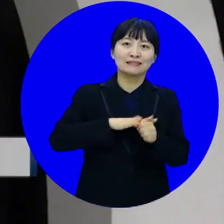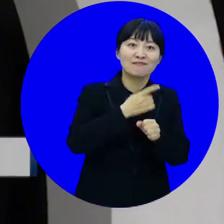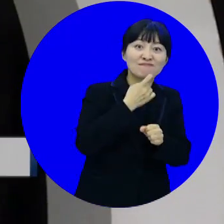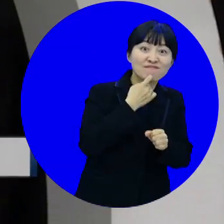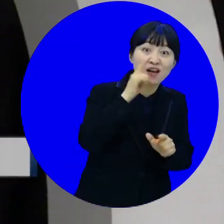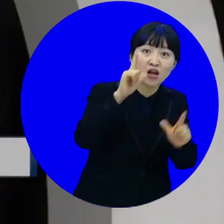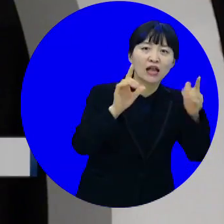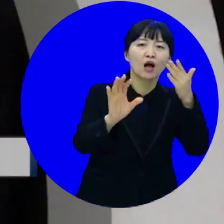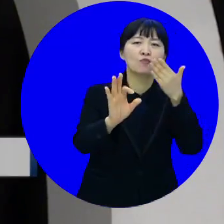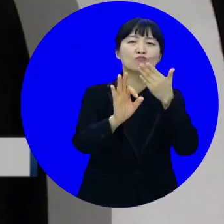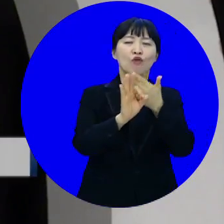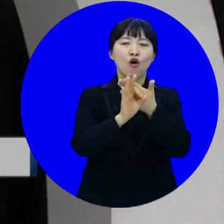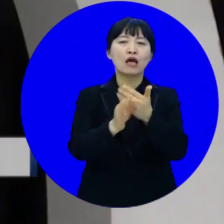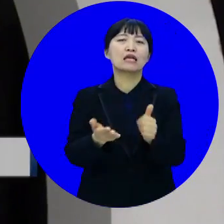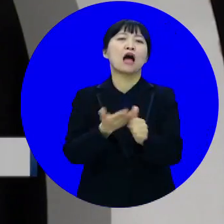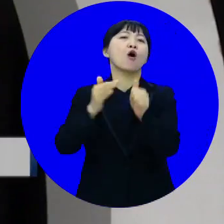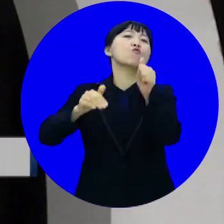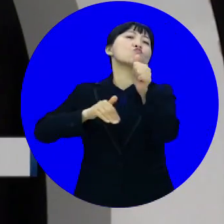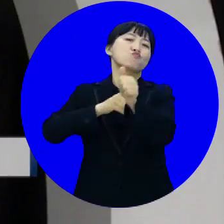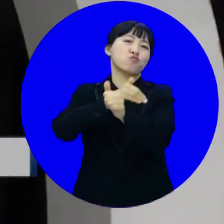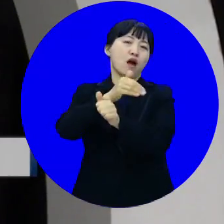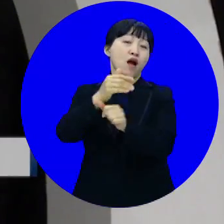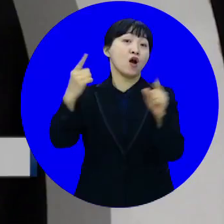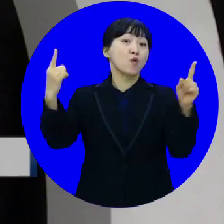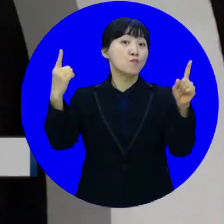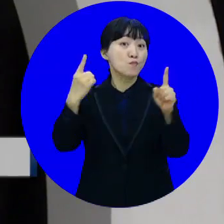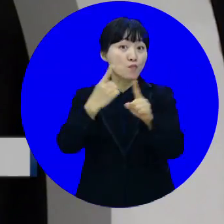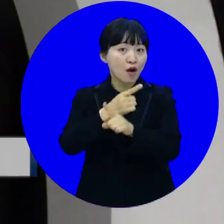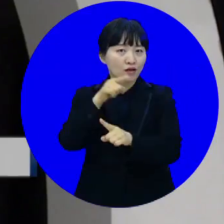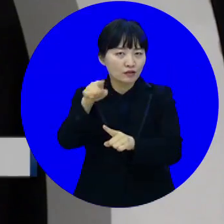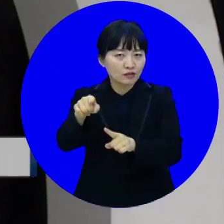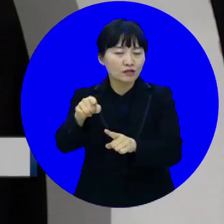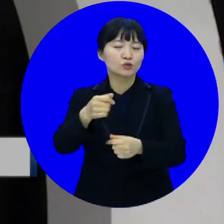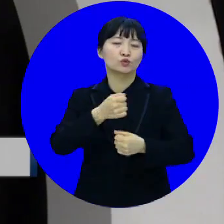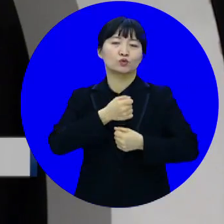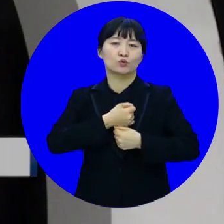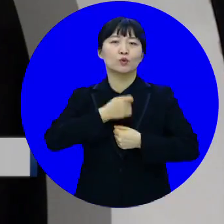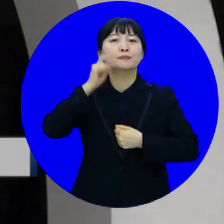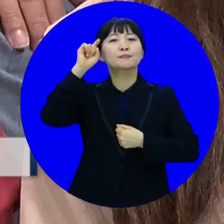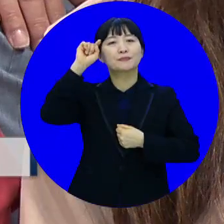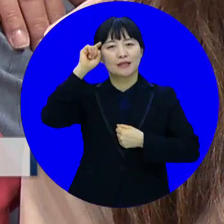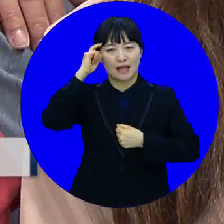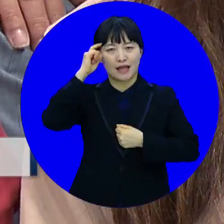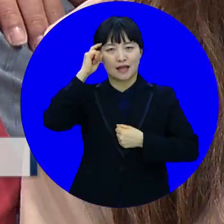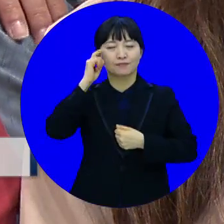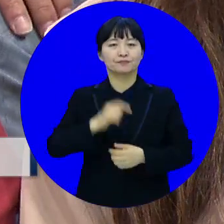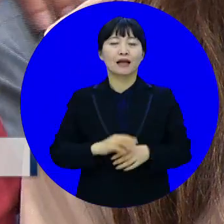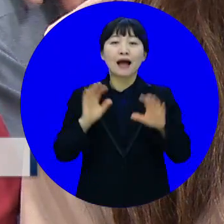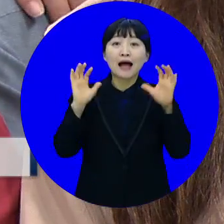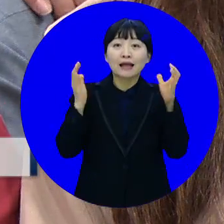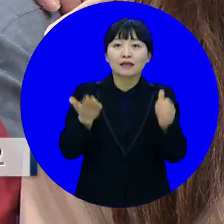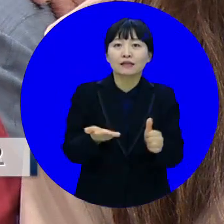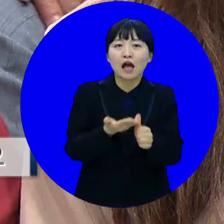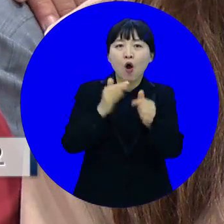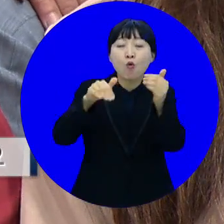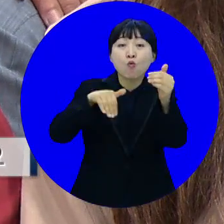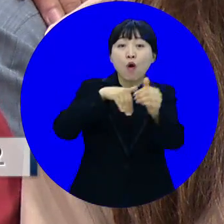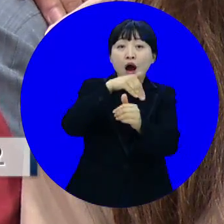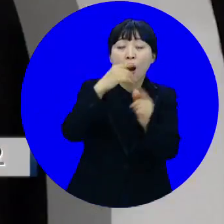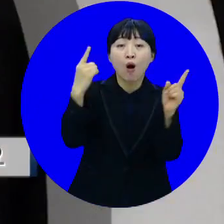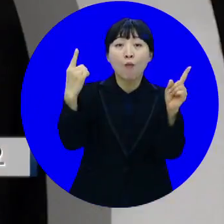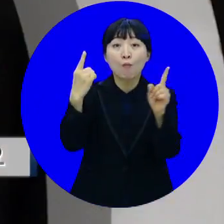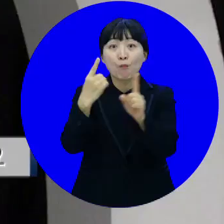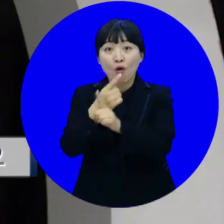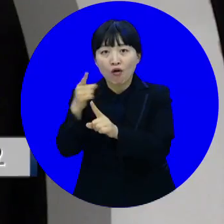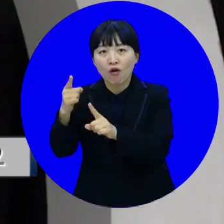애착이 형성되어 있다면 양육 환경을 변화하는 것에 신중하게 접근을 해야 되는데요. 아이에게 양육